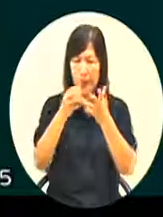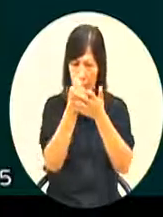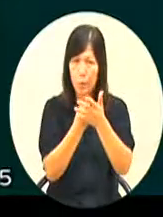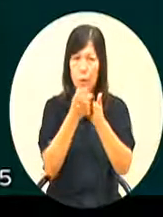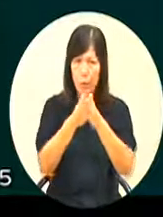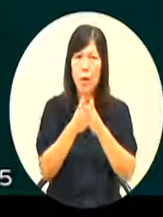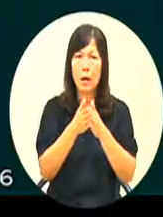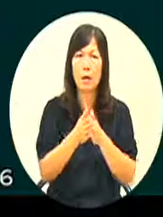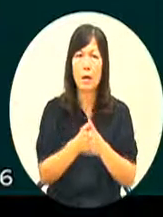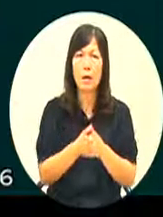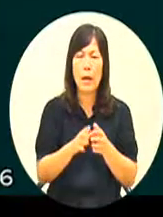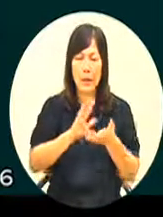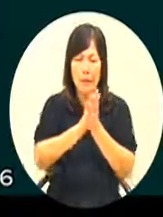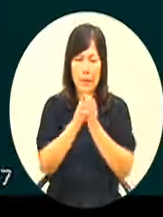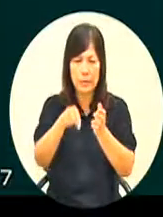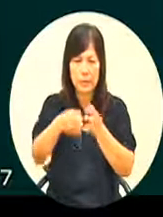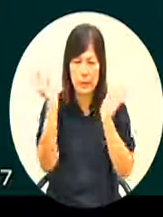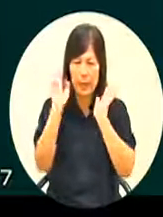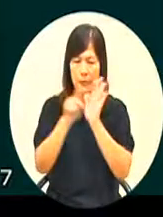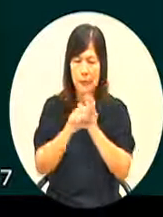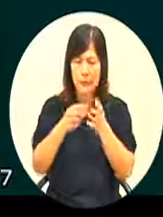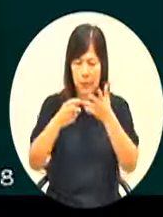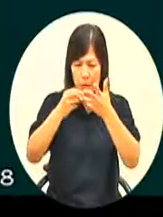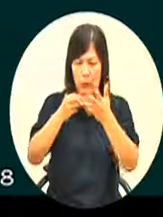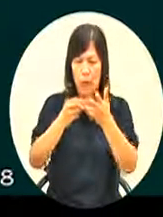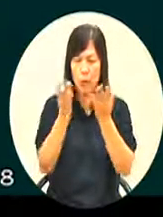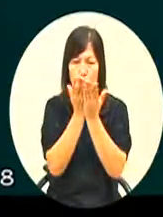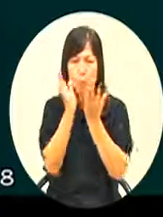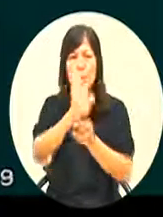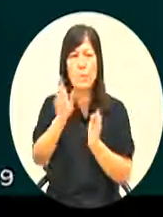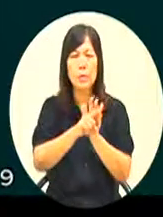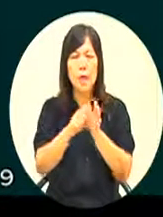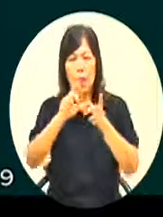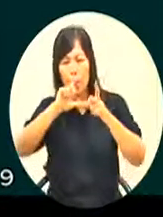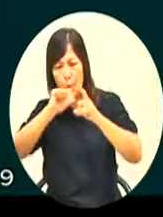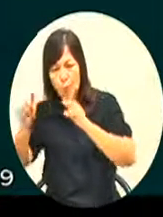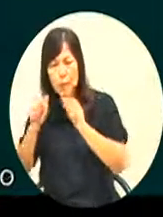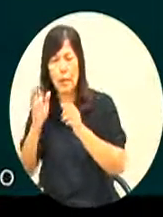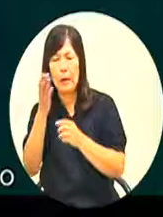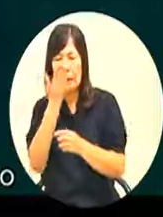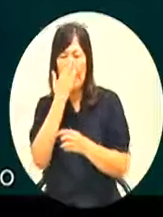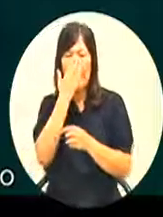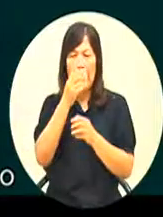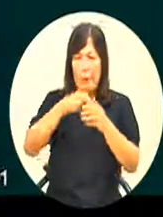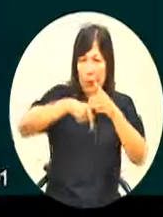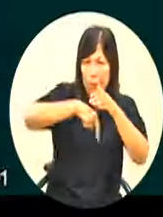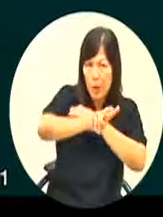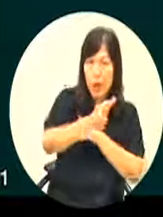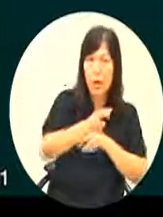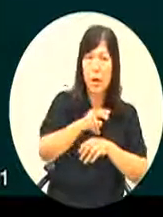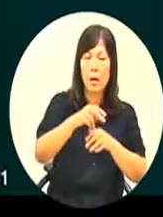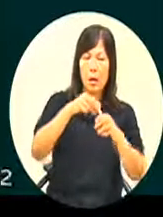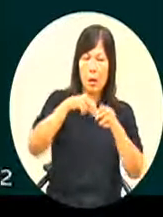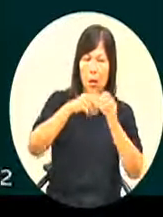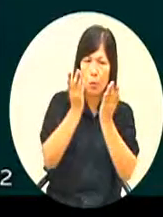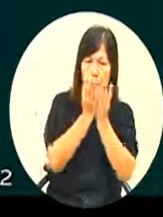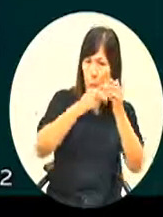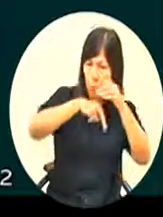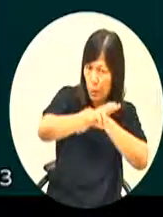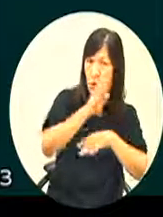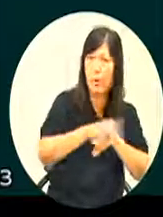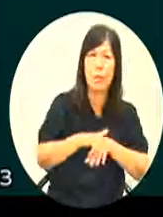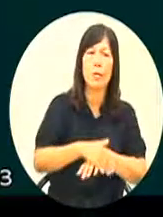上，就造成这个孩子呢第八堂也不上了，他也不敢回去，就翘班啊、翘